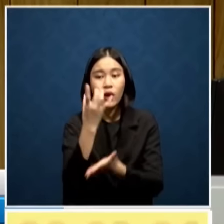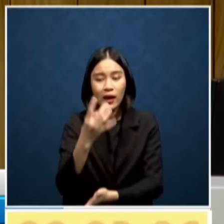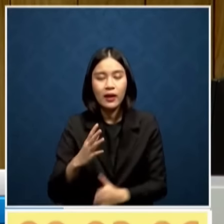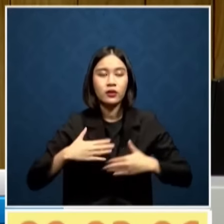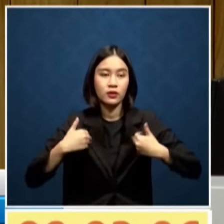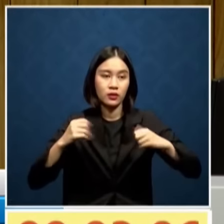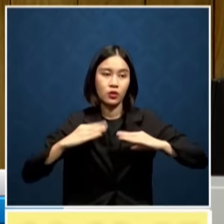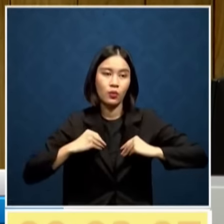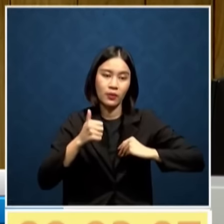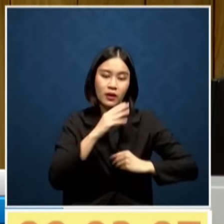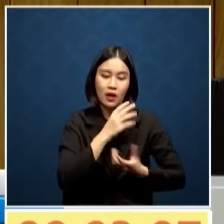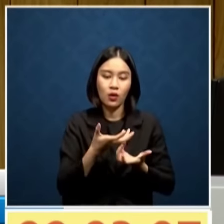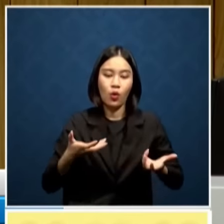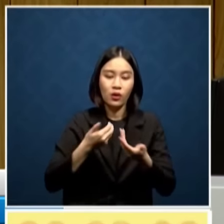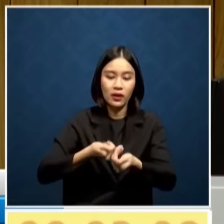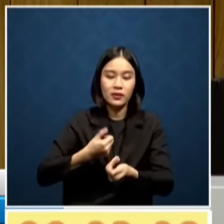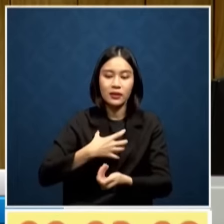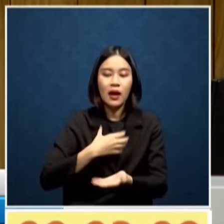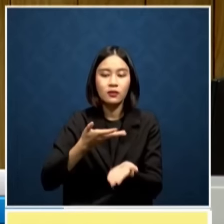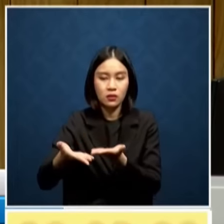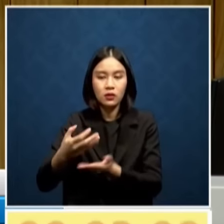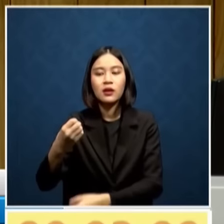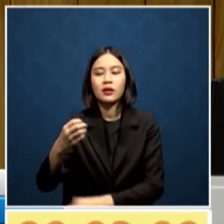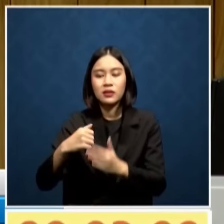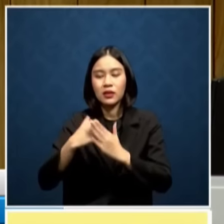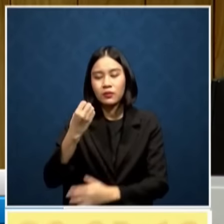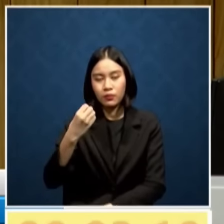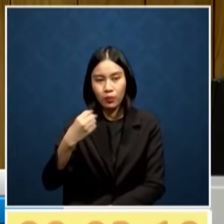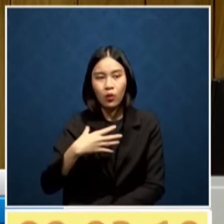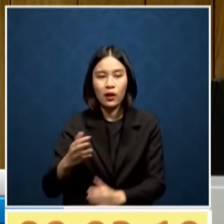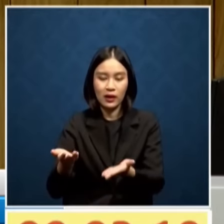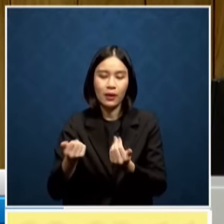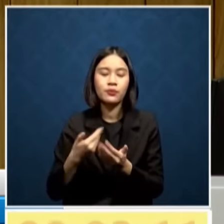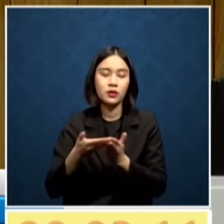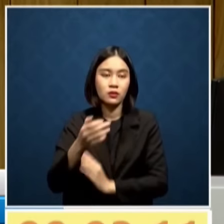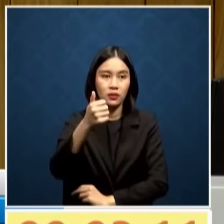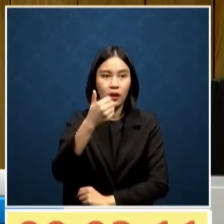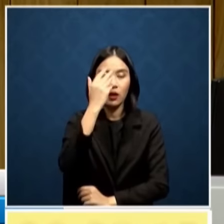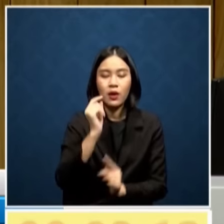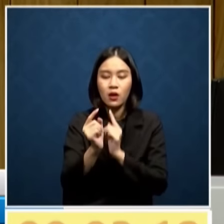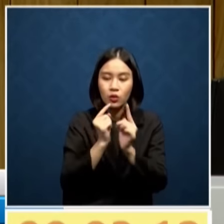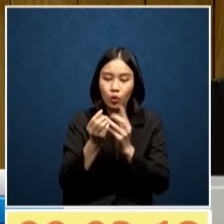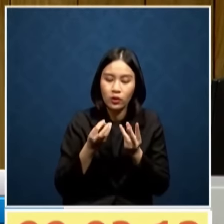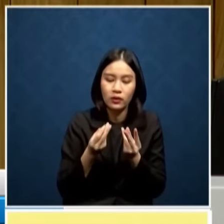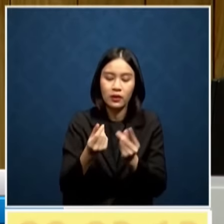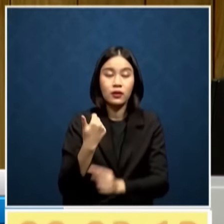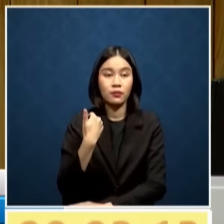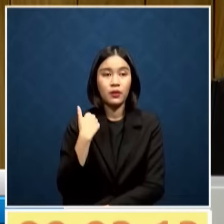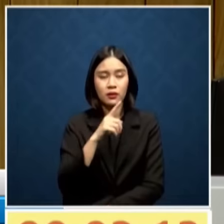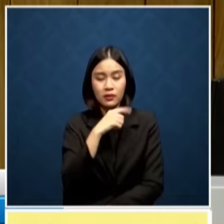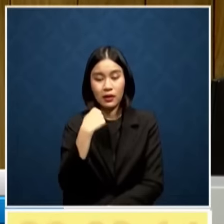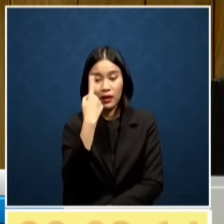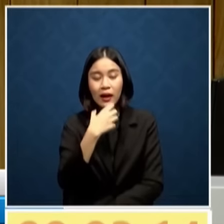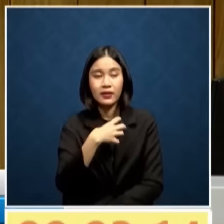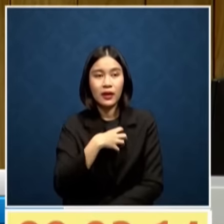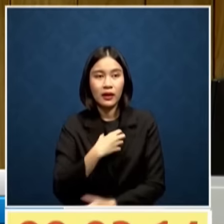สินค้าเกษตรเหลือและต้องการให้เขาซื้อเขาก็ยินดีซื้อตอนนี้ขอยืนยันนะครับเพราะว่าได้มีการคุยกันละเอียดแล้วอะไรที่เราต้องการให้เข